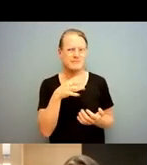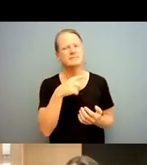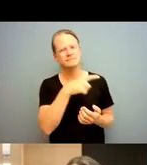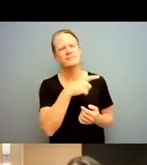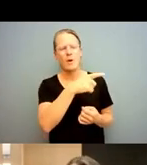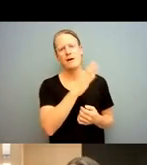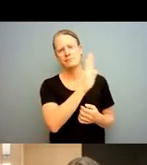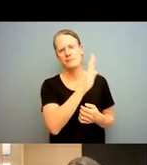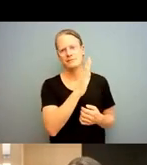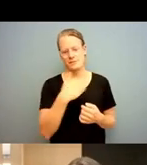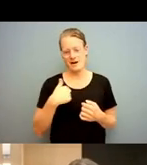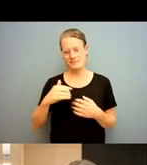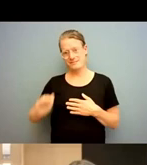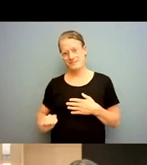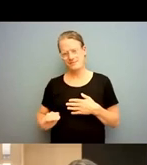Ja tallemi pohti ketan